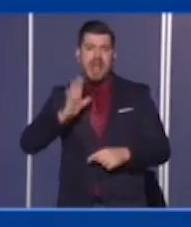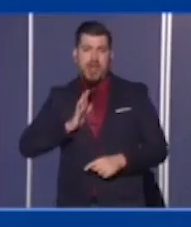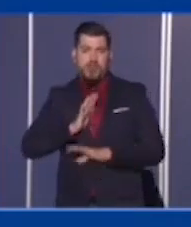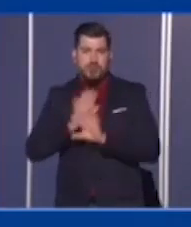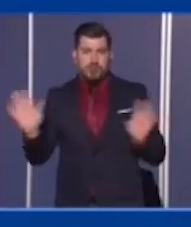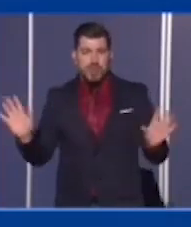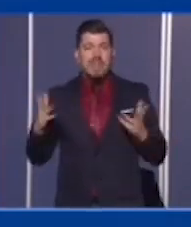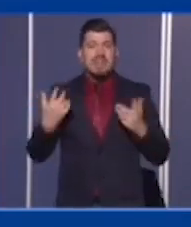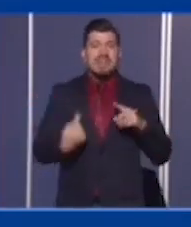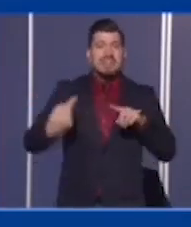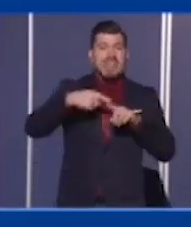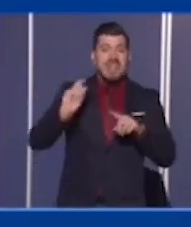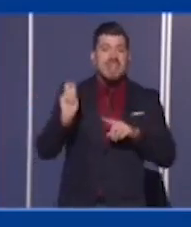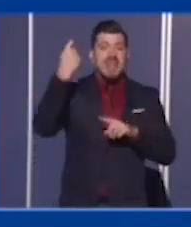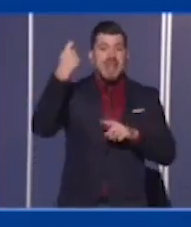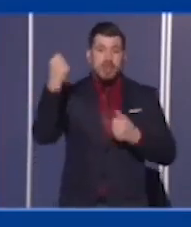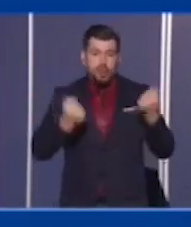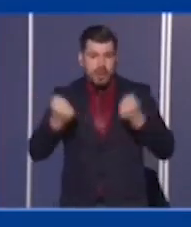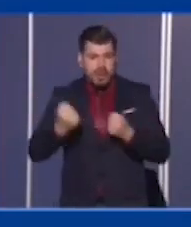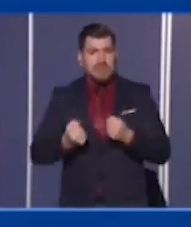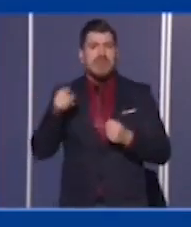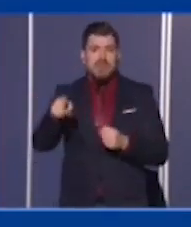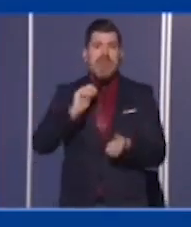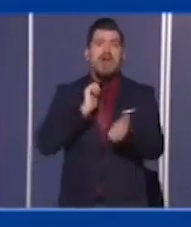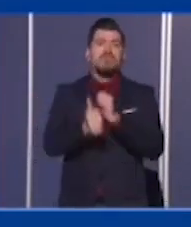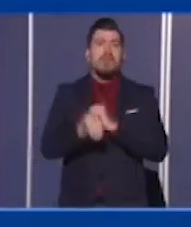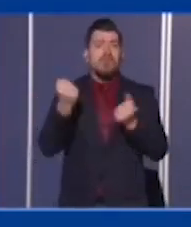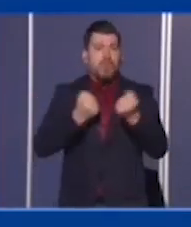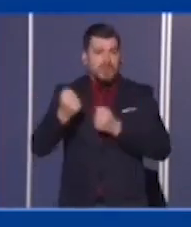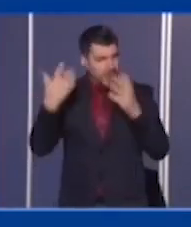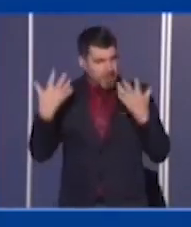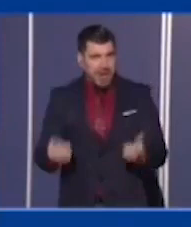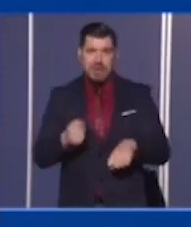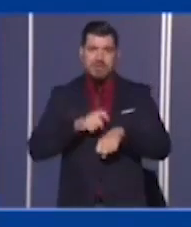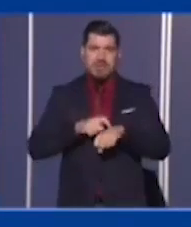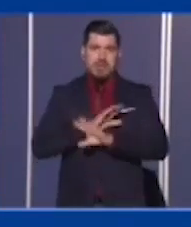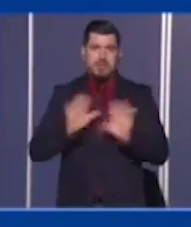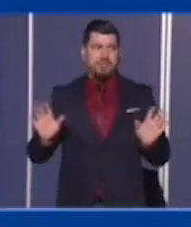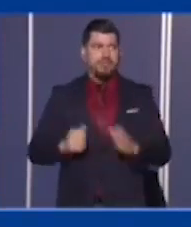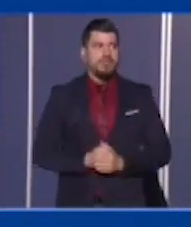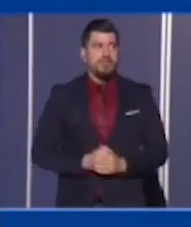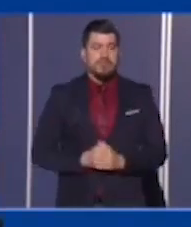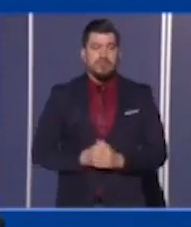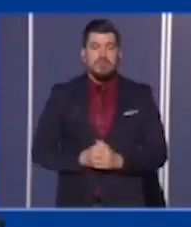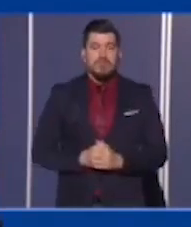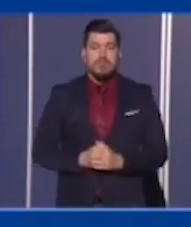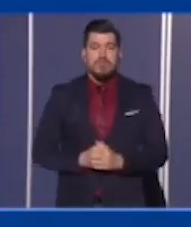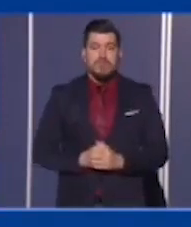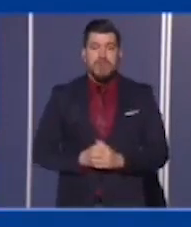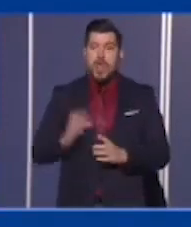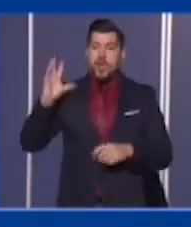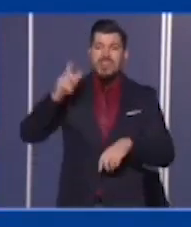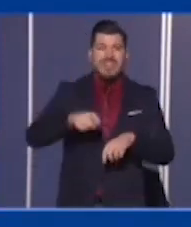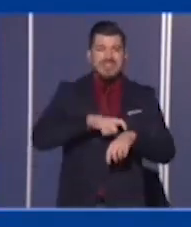ηλεκτροκίνηση, ακόμα και η αυτόνομη οδήγηση, είναι γεγονός. Τέλος, η δύσκολη μέχρι πρόσφατα